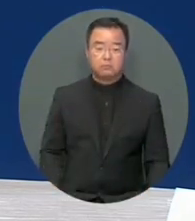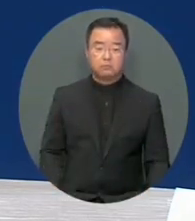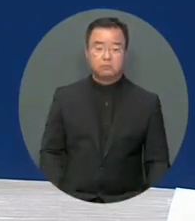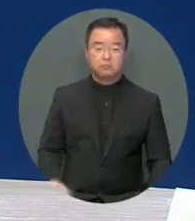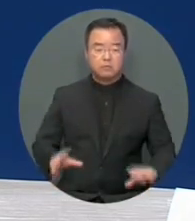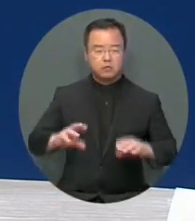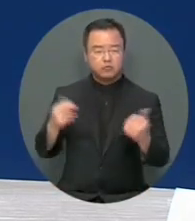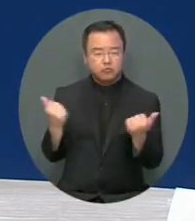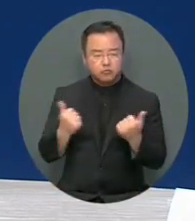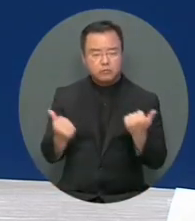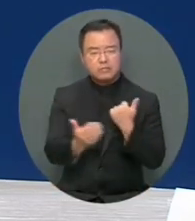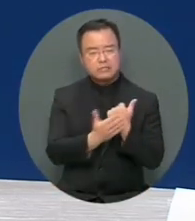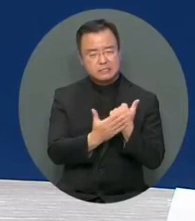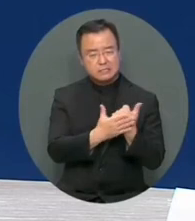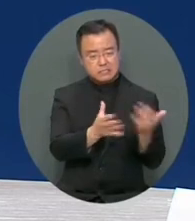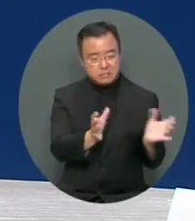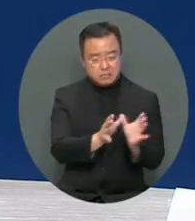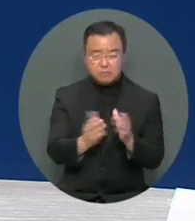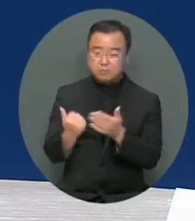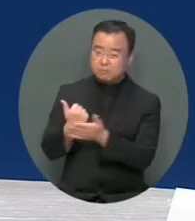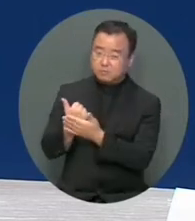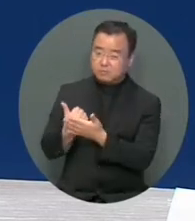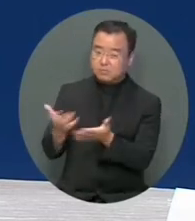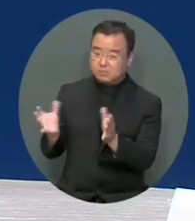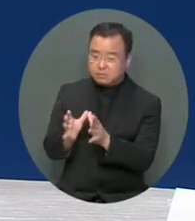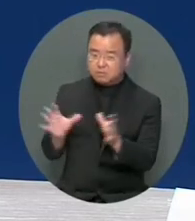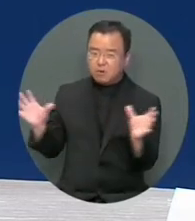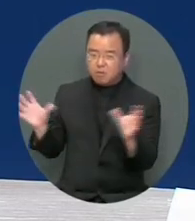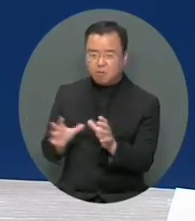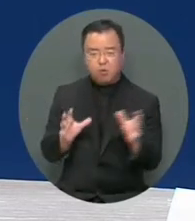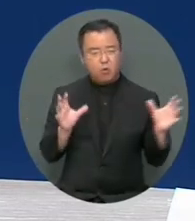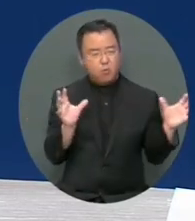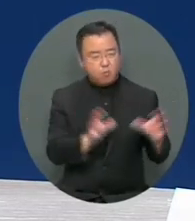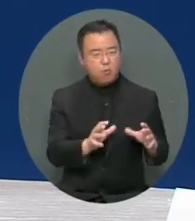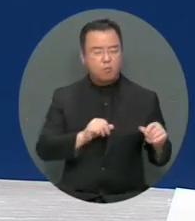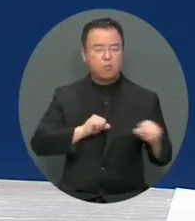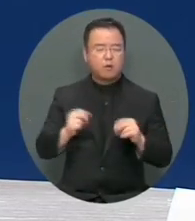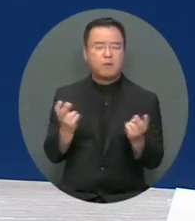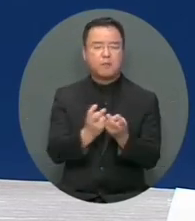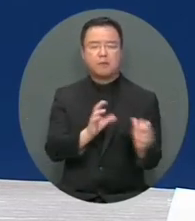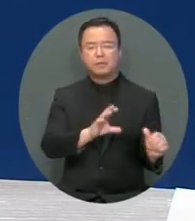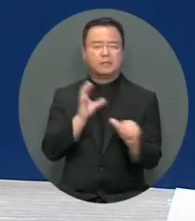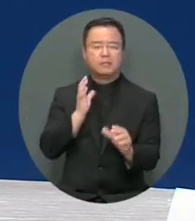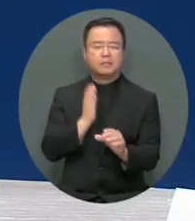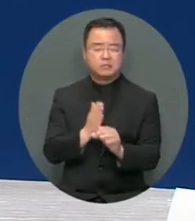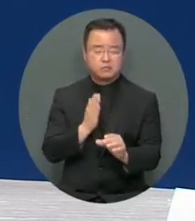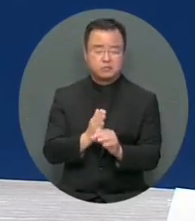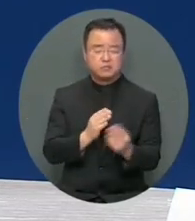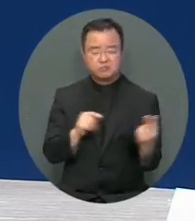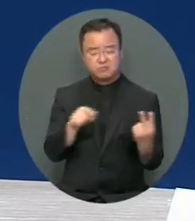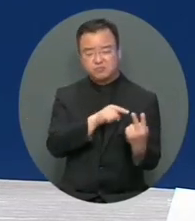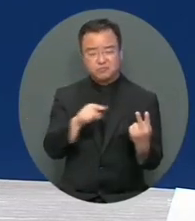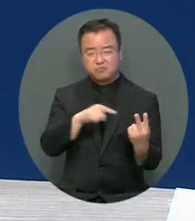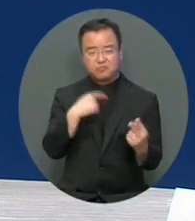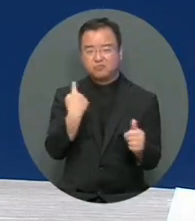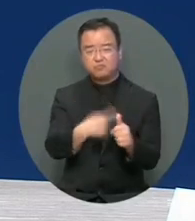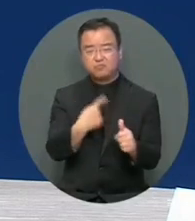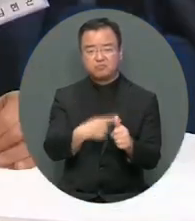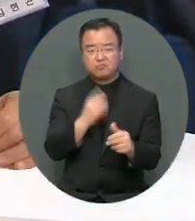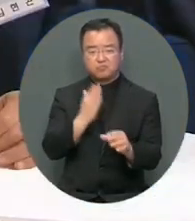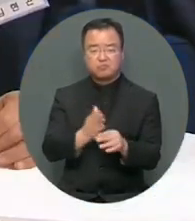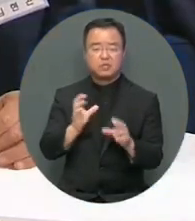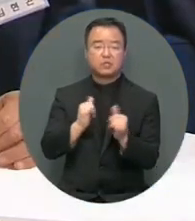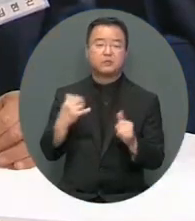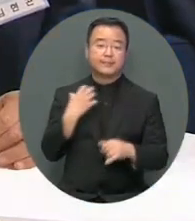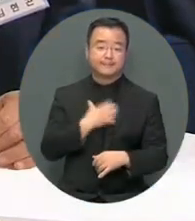국회를 지지층 결집의 수단으로만 쓰고 있는 거 아니냐. 여야 모두 이런 비판을 국민들로부터 받고 그래서 국민들이 정치를 걱정하고